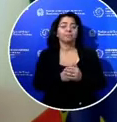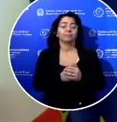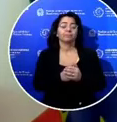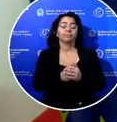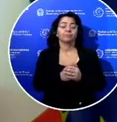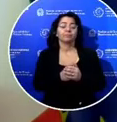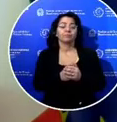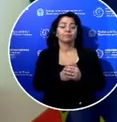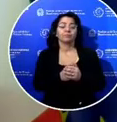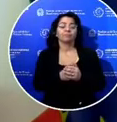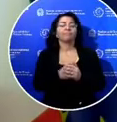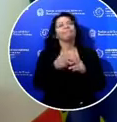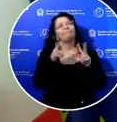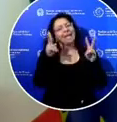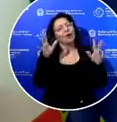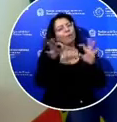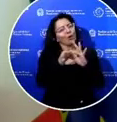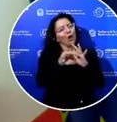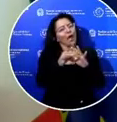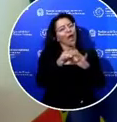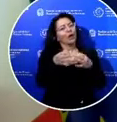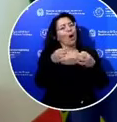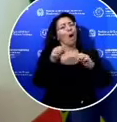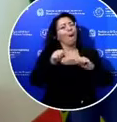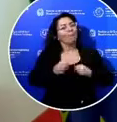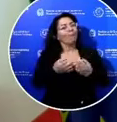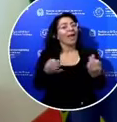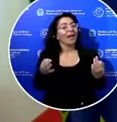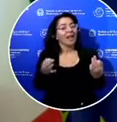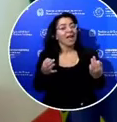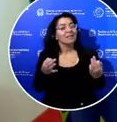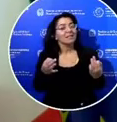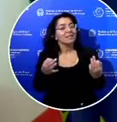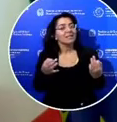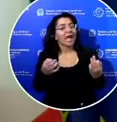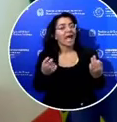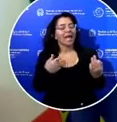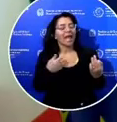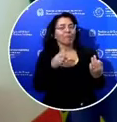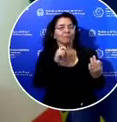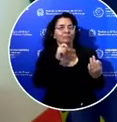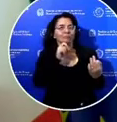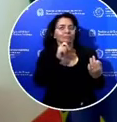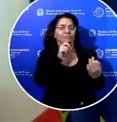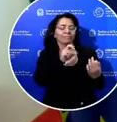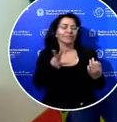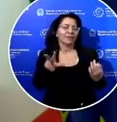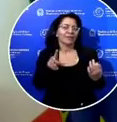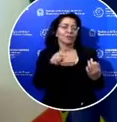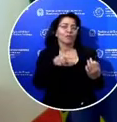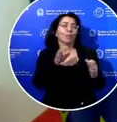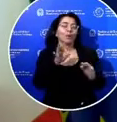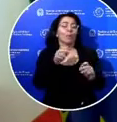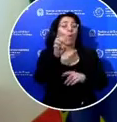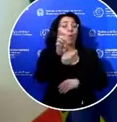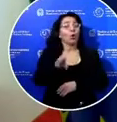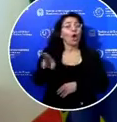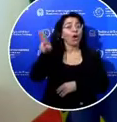questa del benessere della persona voglio ricordare che la strategia dell'Unione